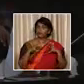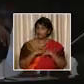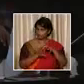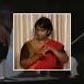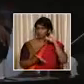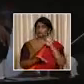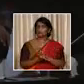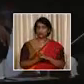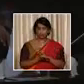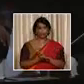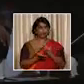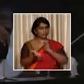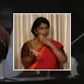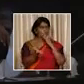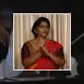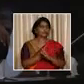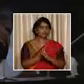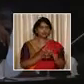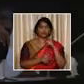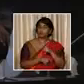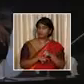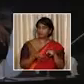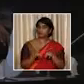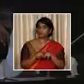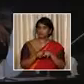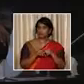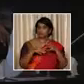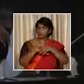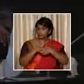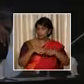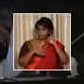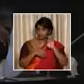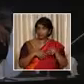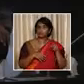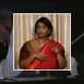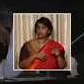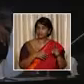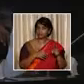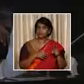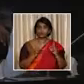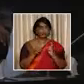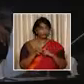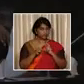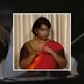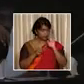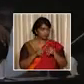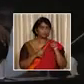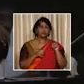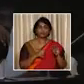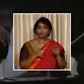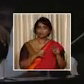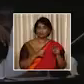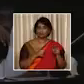என்பது 2 தேசிய இனங்களுக்கு இடையில் நடைபெற்ற ஒரு தேசிய இனத்தை இன்னொரு தேசிய இனம் படுகொலை செய்த நாளை அந்த உலகம் சொல்லுகிறது